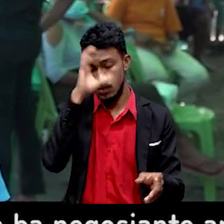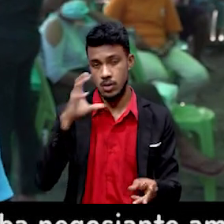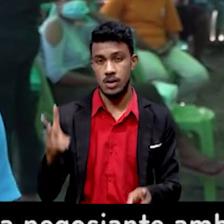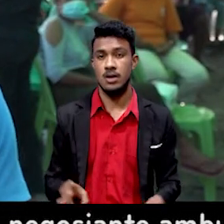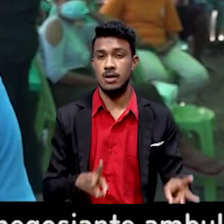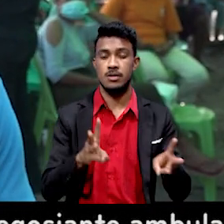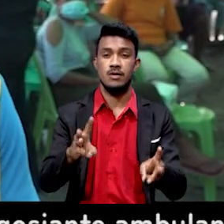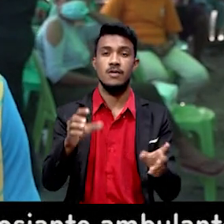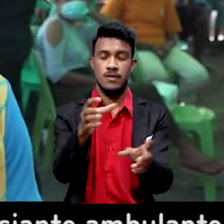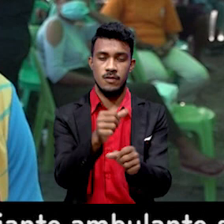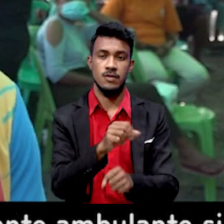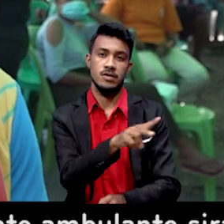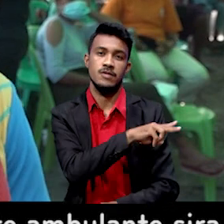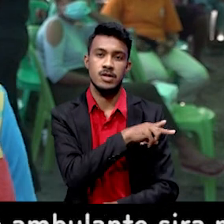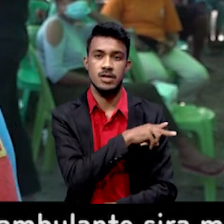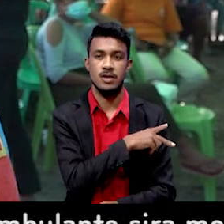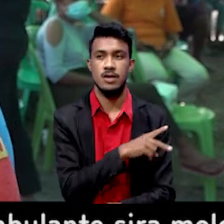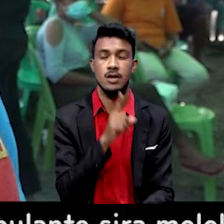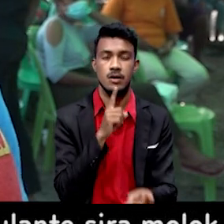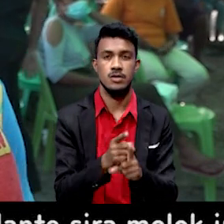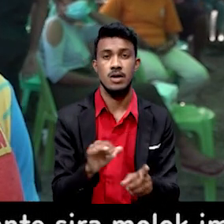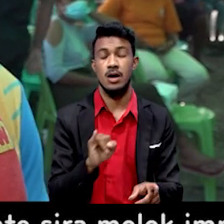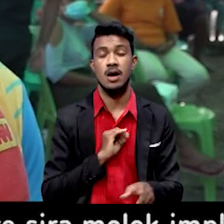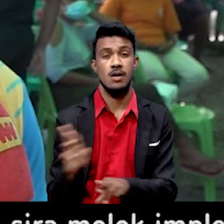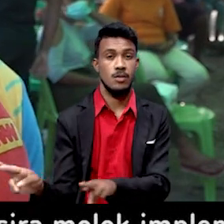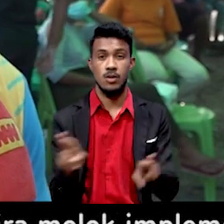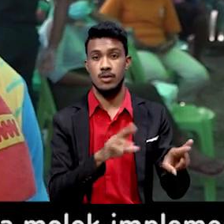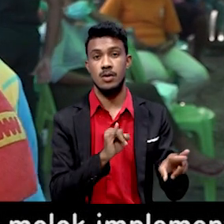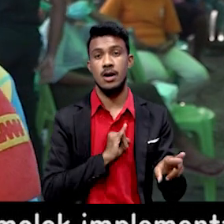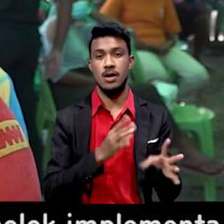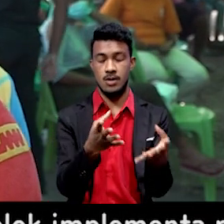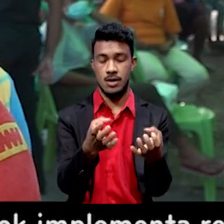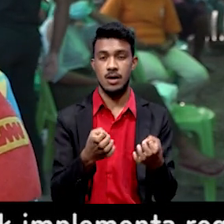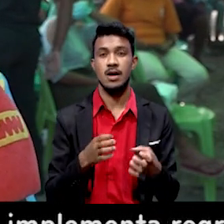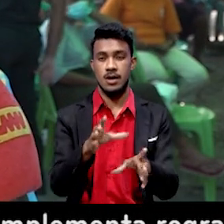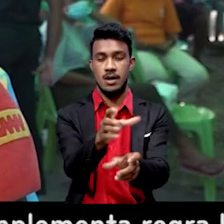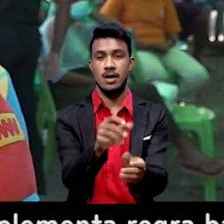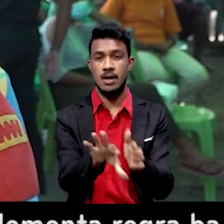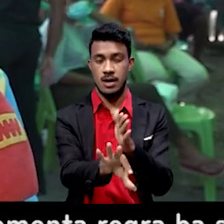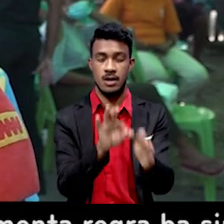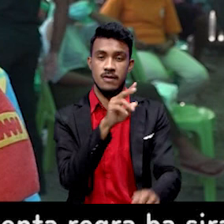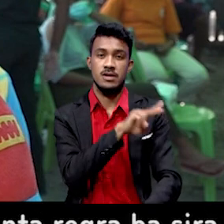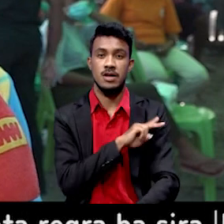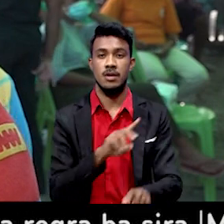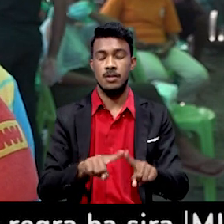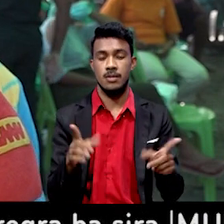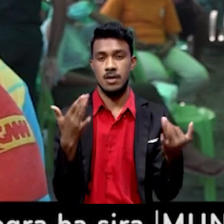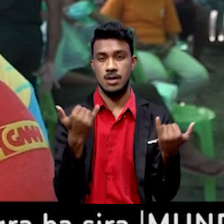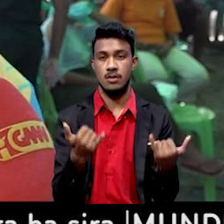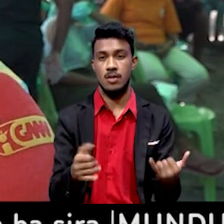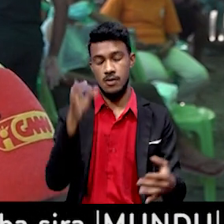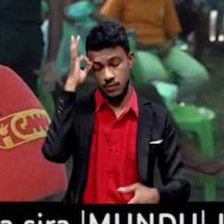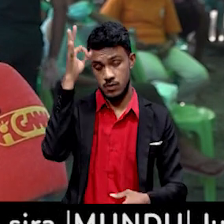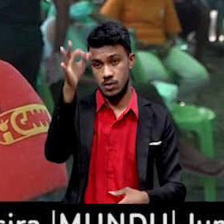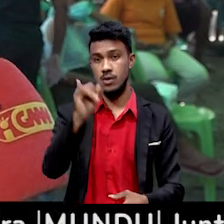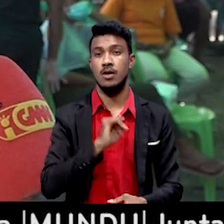pronto, kalau sana, hau dengan kalau sana lain, hau pronto, hau awak kerja pasin para bel pasin, masa agora kan, abang baru hau bawa